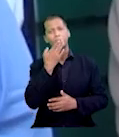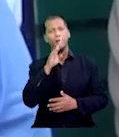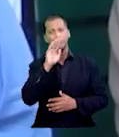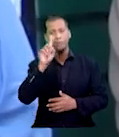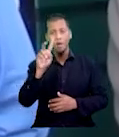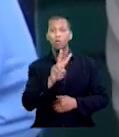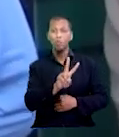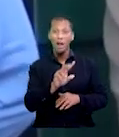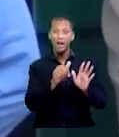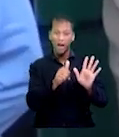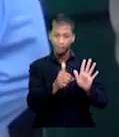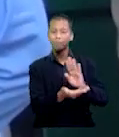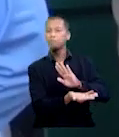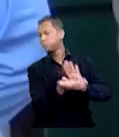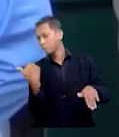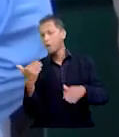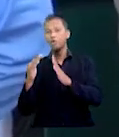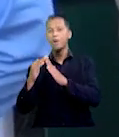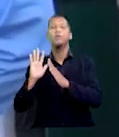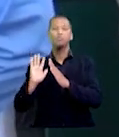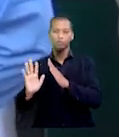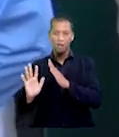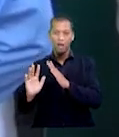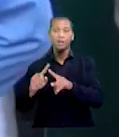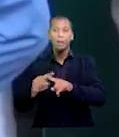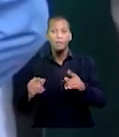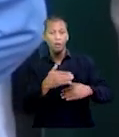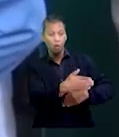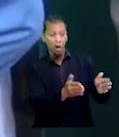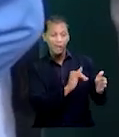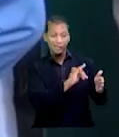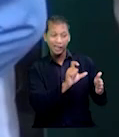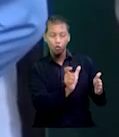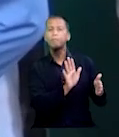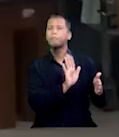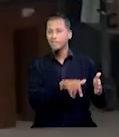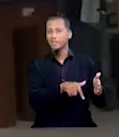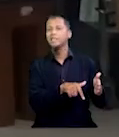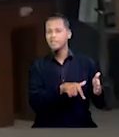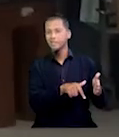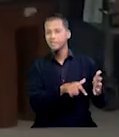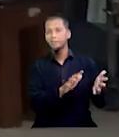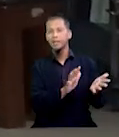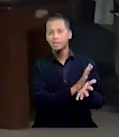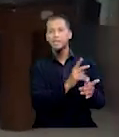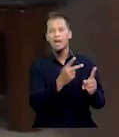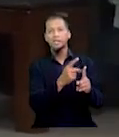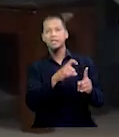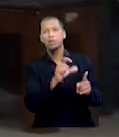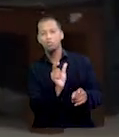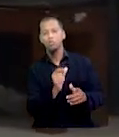kami rawat, 7 di antaranya masih ada di ICU, yang lainnya di HCR dan intensif care. Sebelumnya